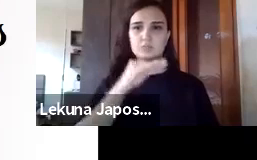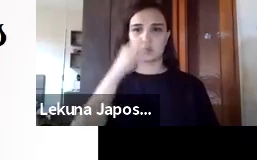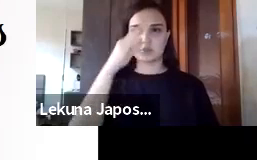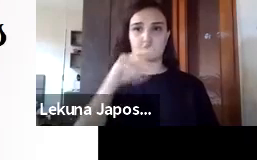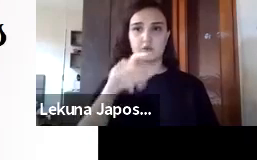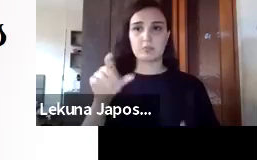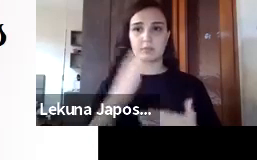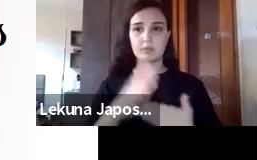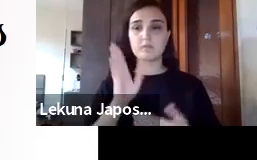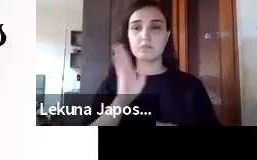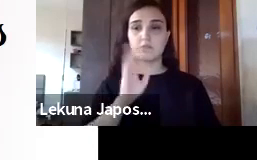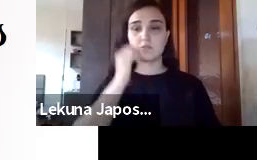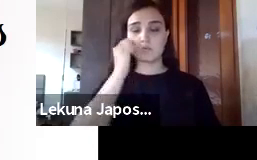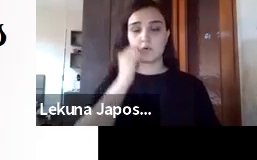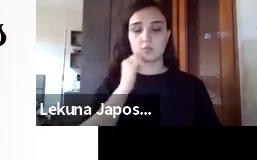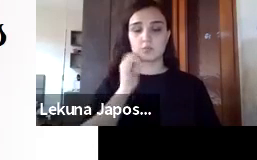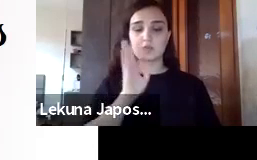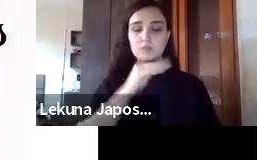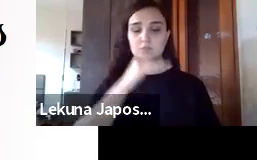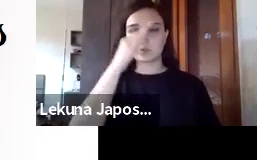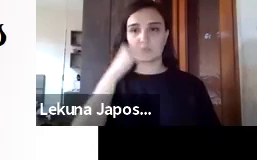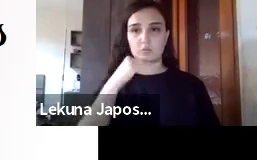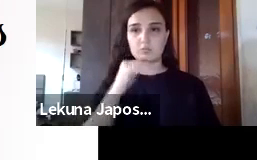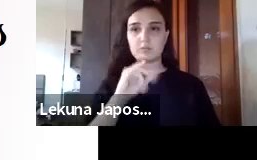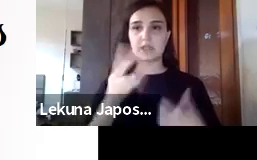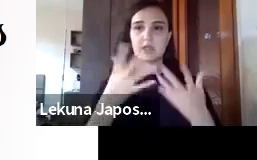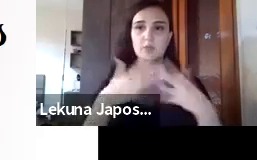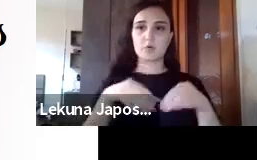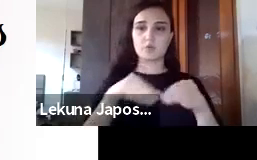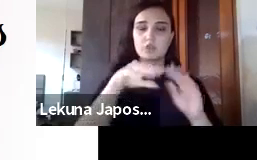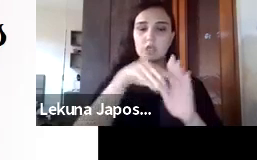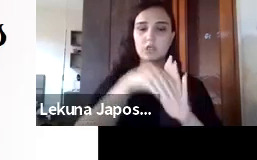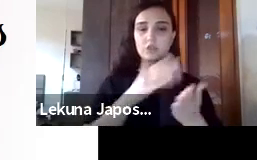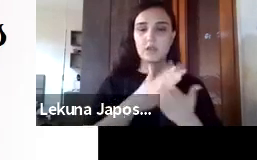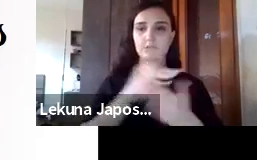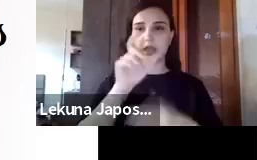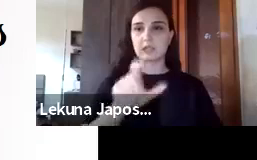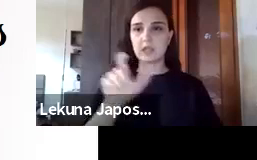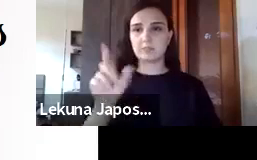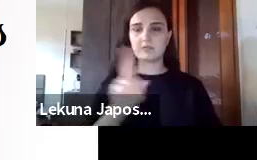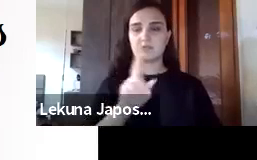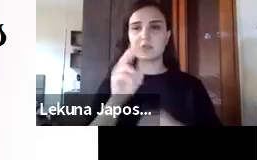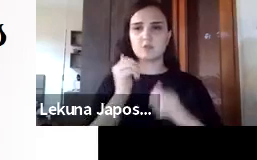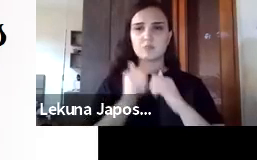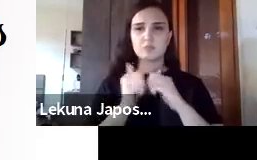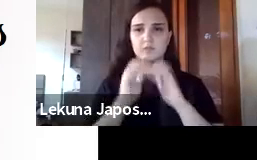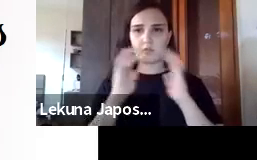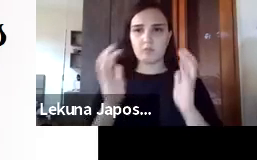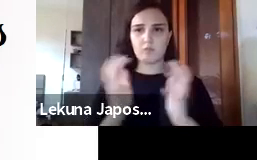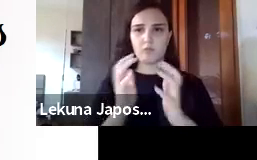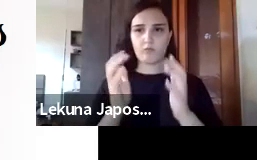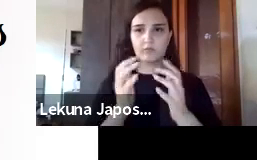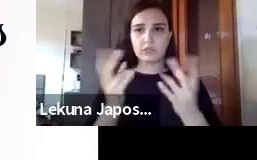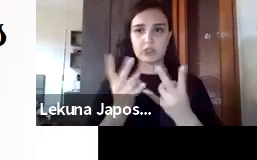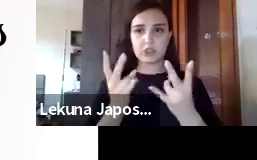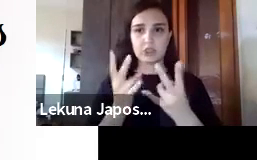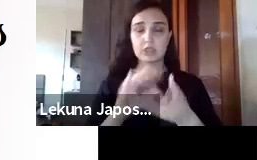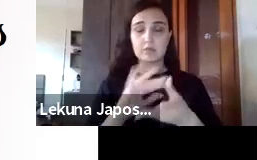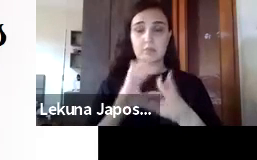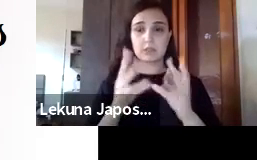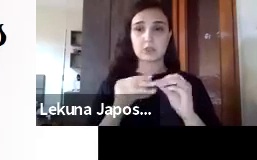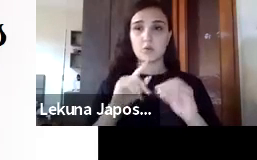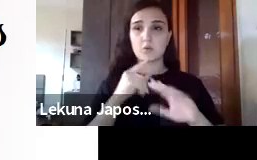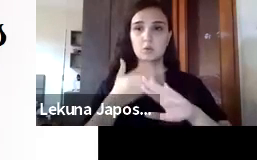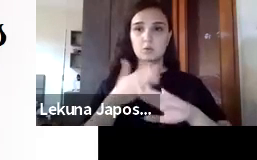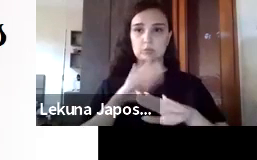და მოხუც მშობლებს ან ოჯახში ყავს ადამიანი, რომელსაც მუდმივი მოვლა სჭირდება, რაც საკმაოდ